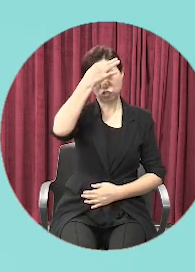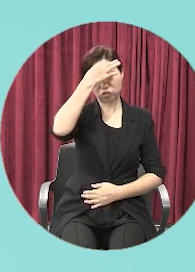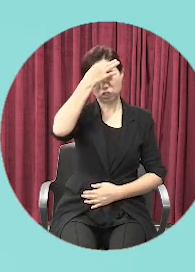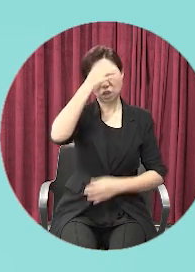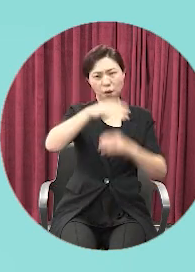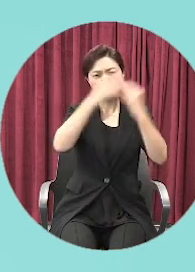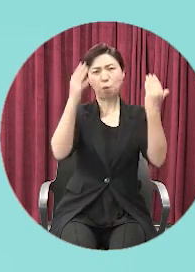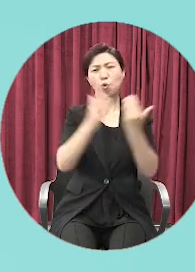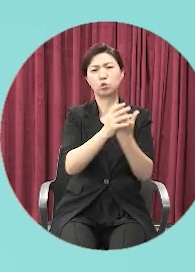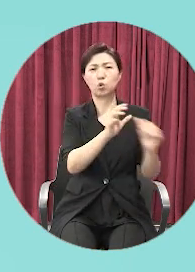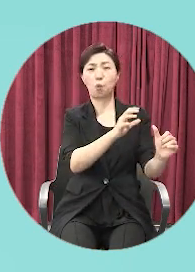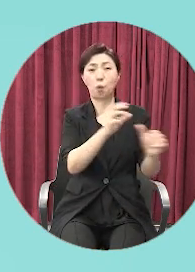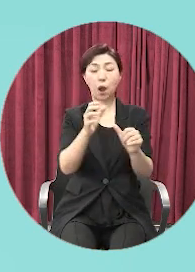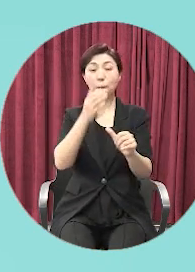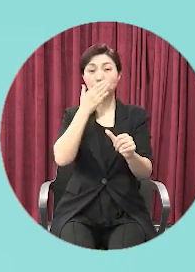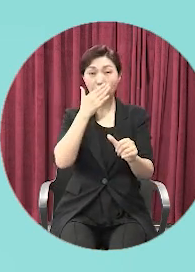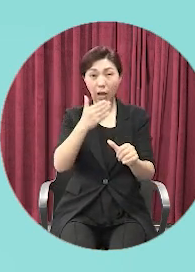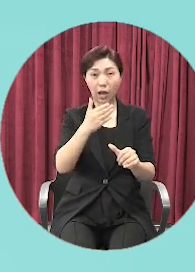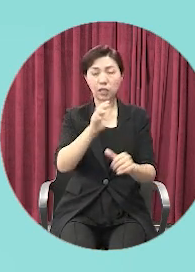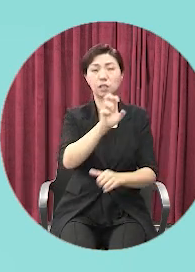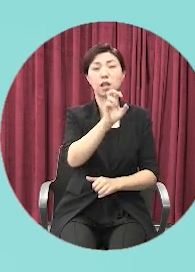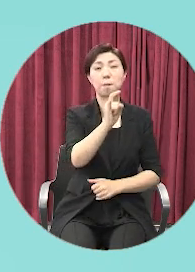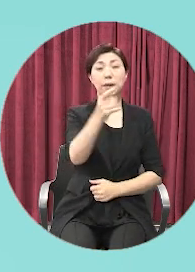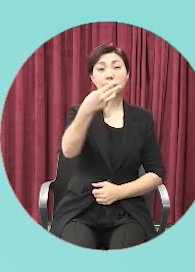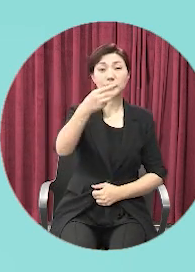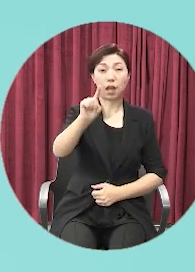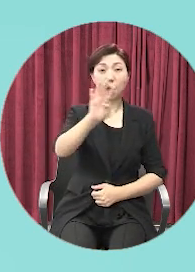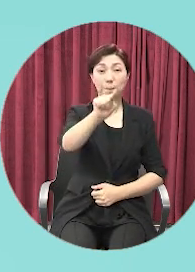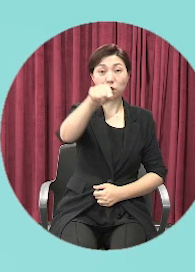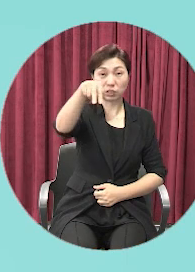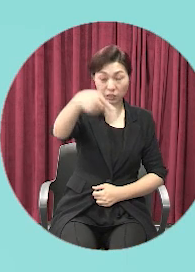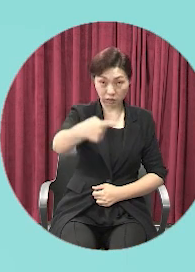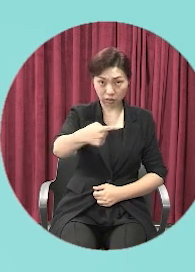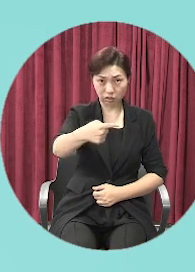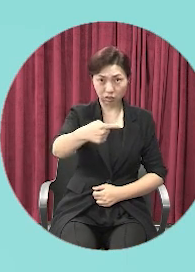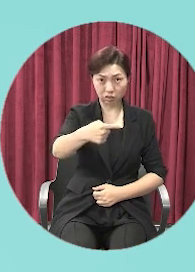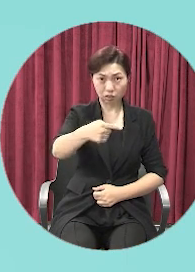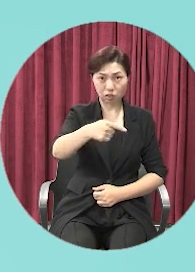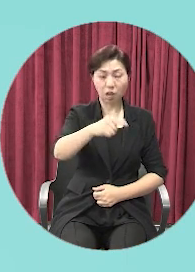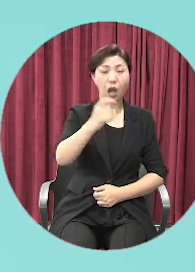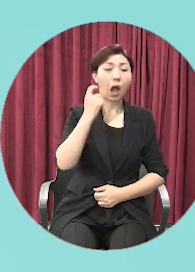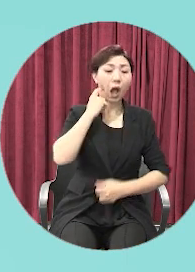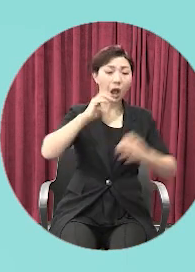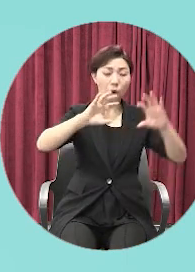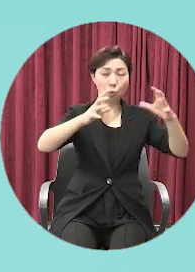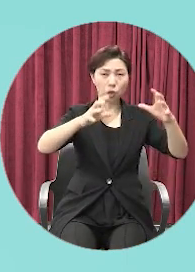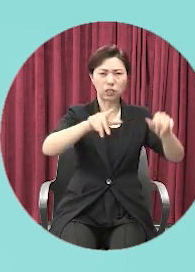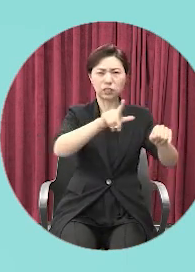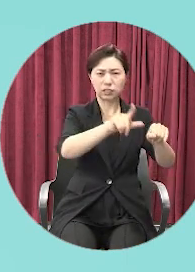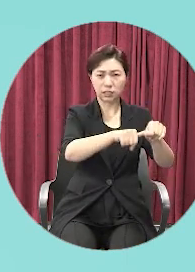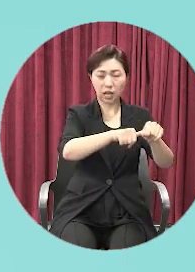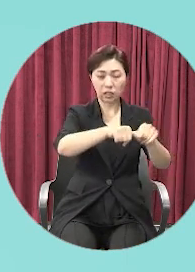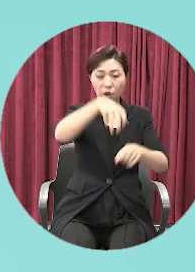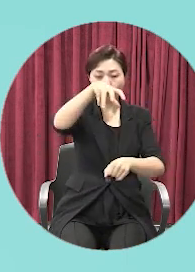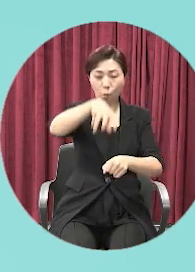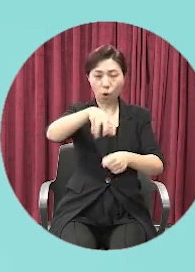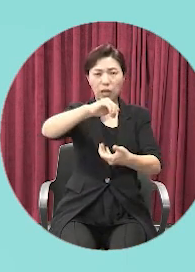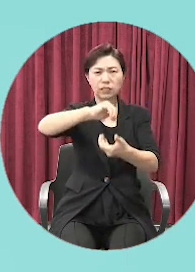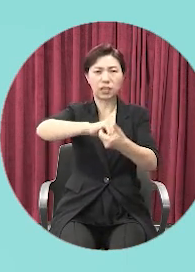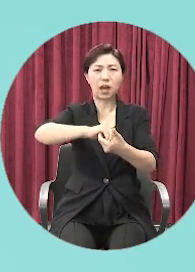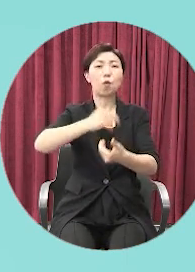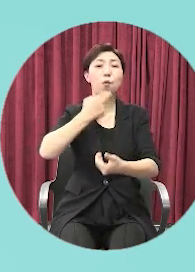사용할 수 있는 메타버스는 특별하게 시간과 공간의 제약을 뛰어넘는 거기 때문에 특별하게 이런